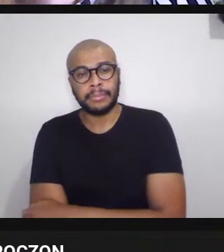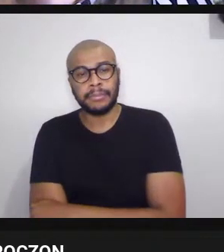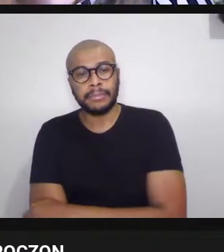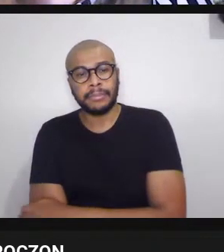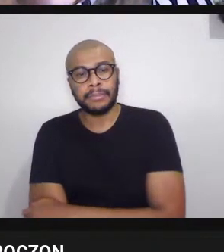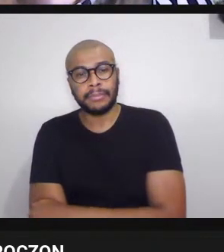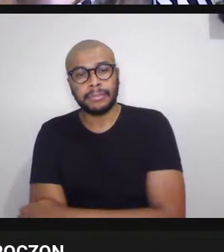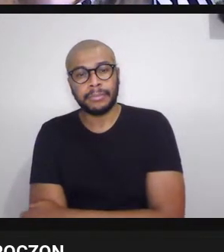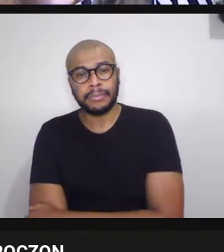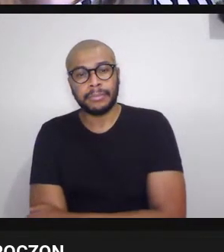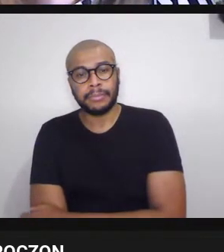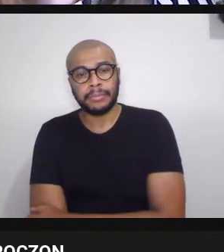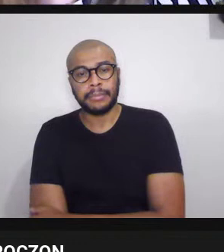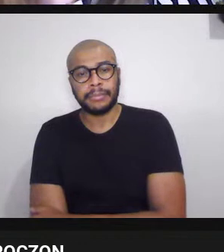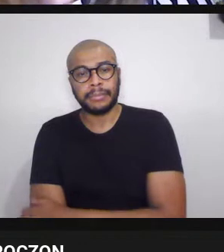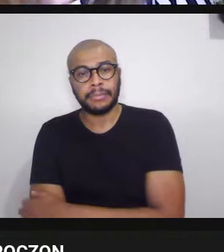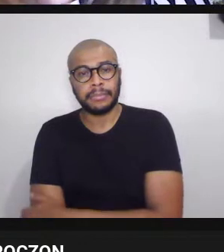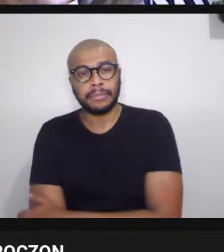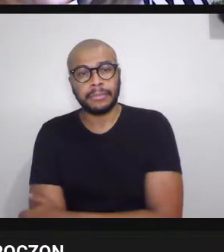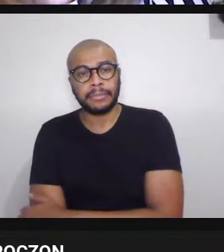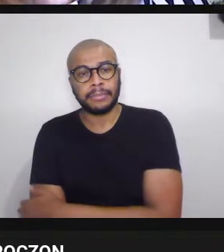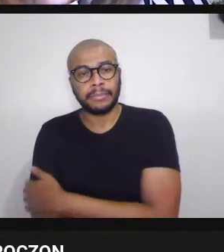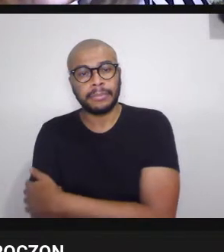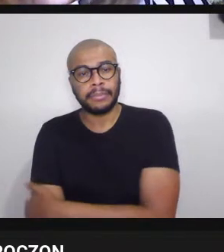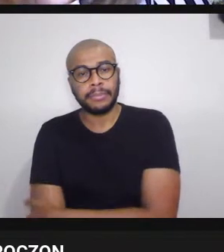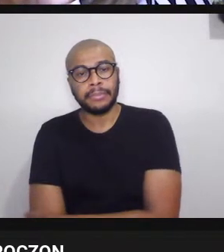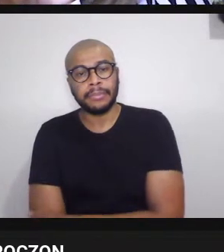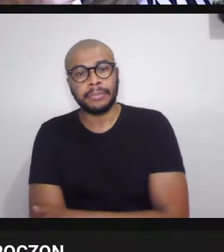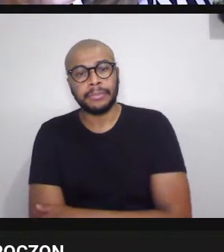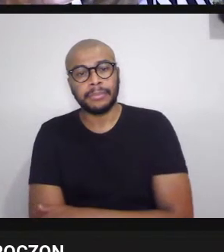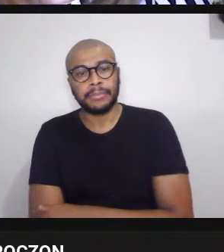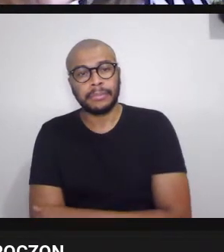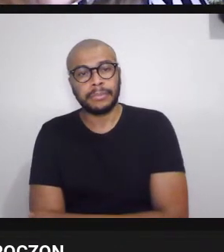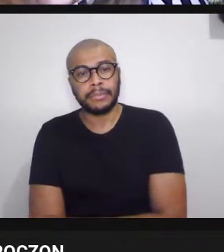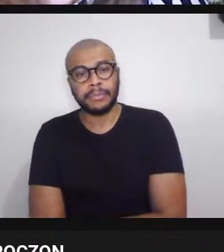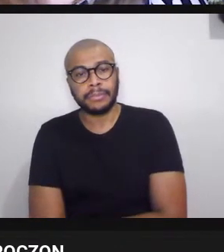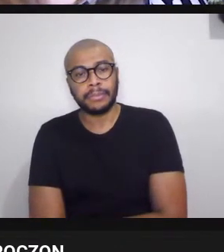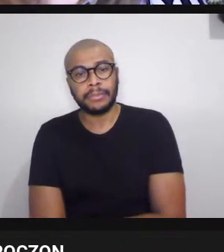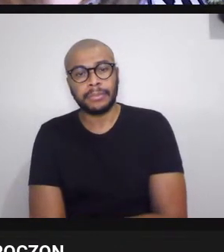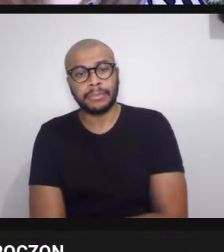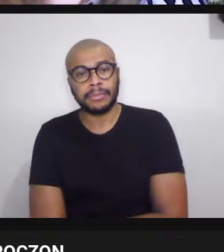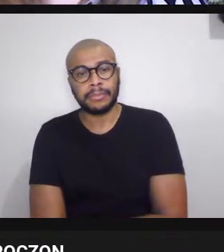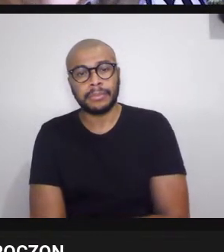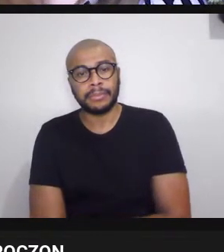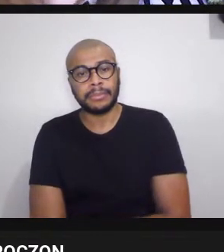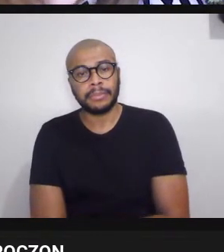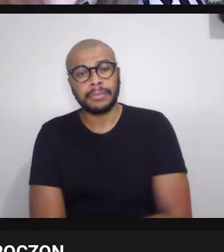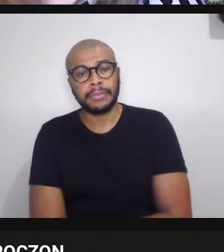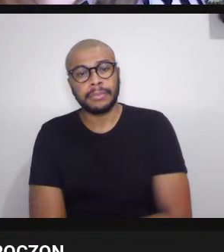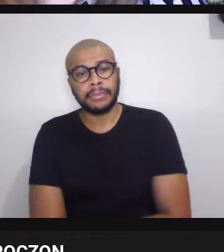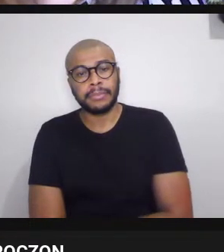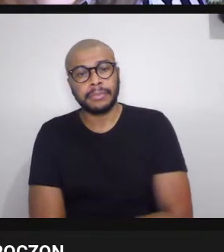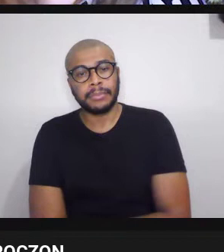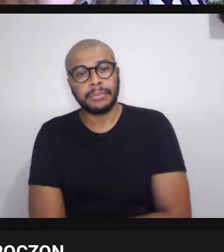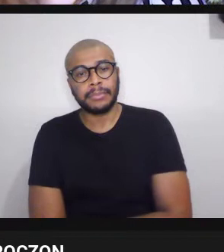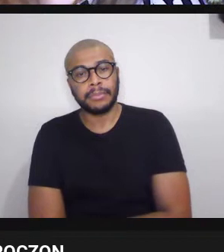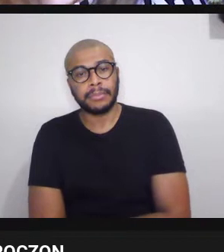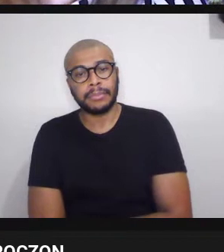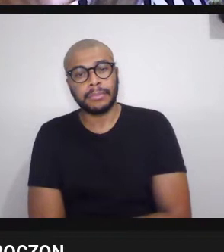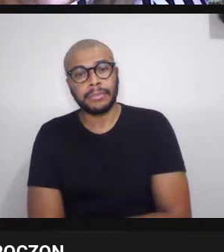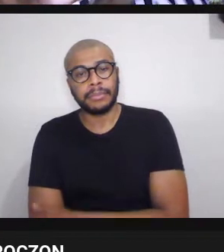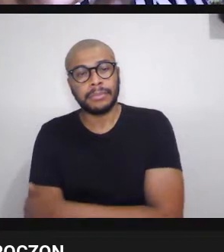tak? Tak, Mazur jest na pewno, nazwiskiem takim etnicznym,